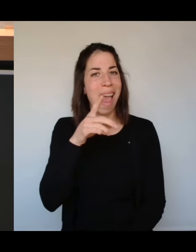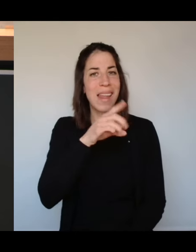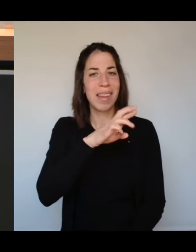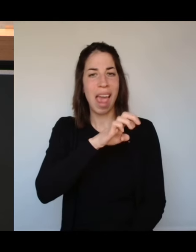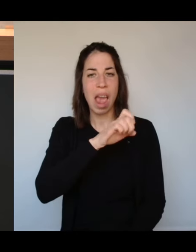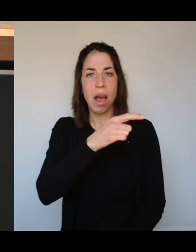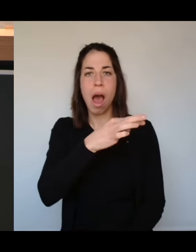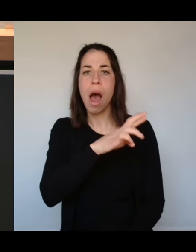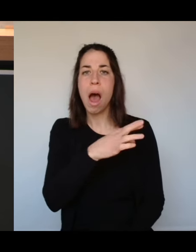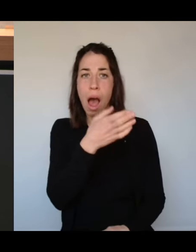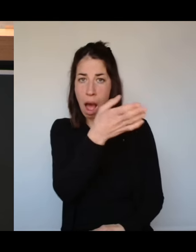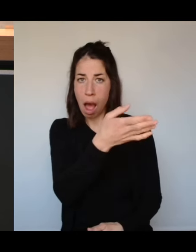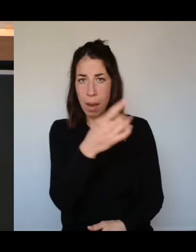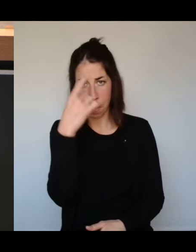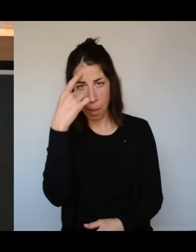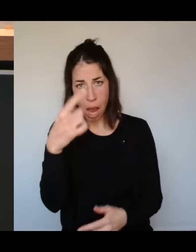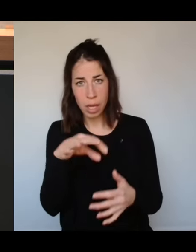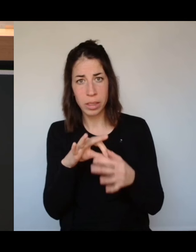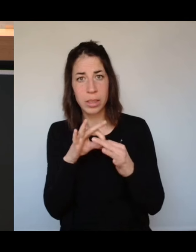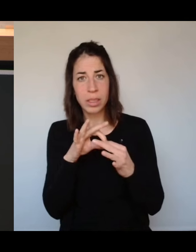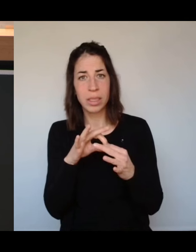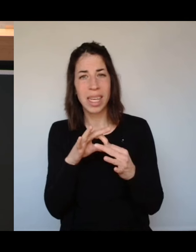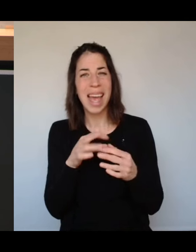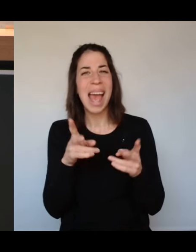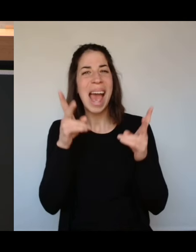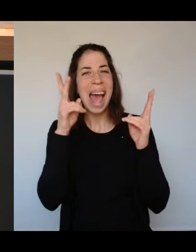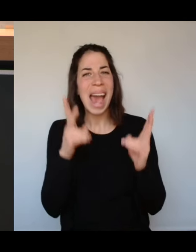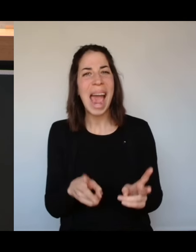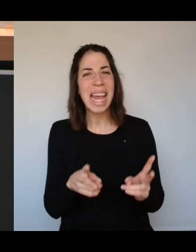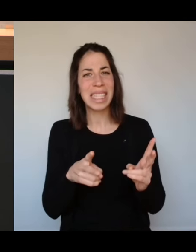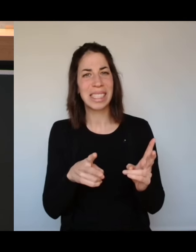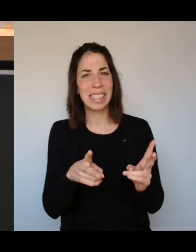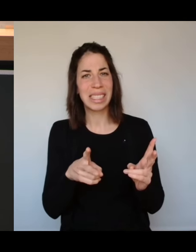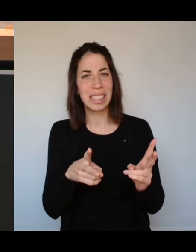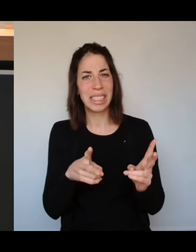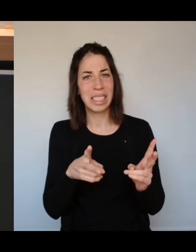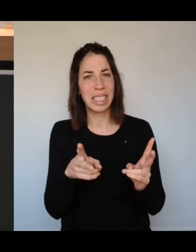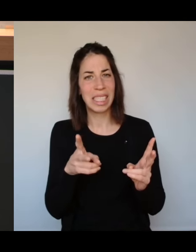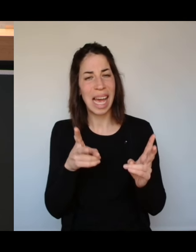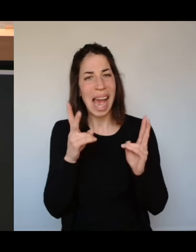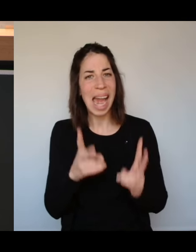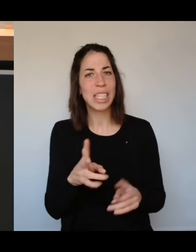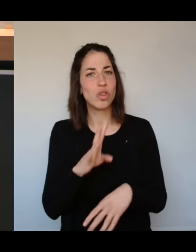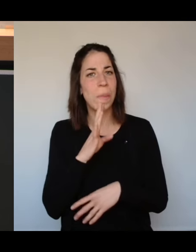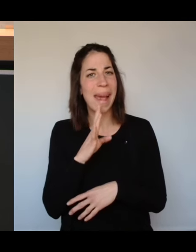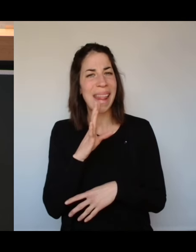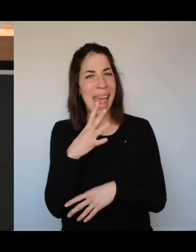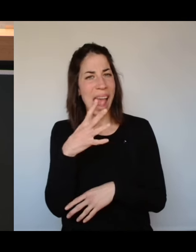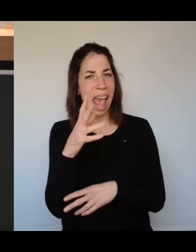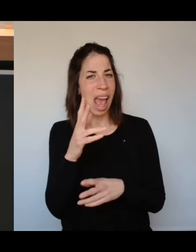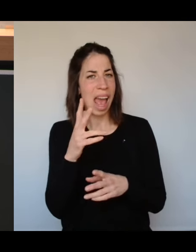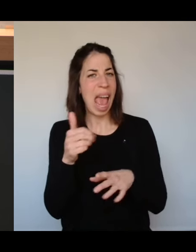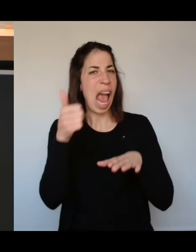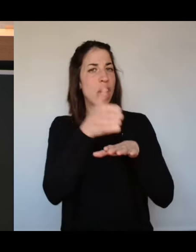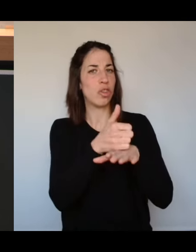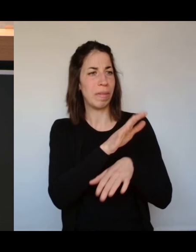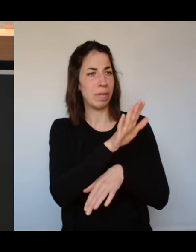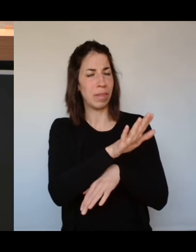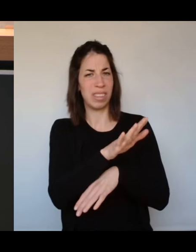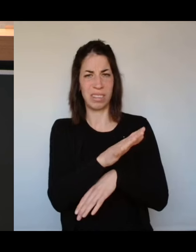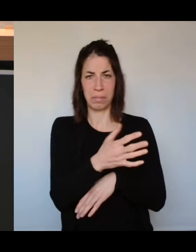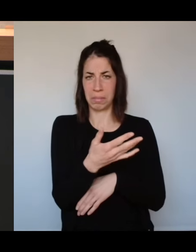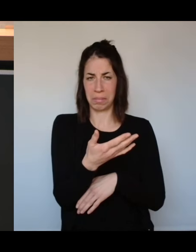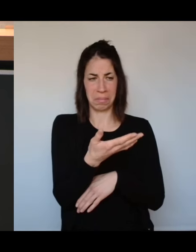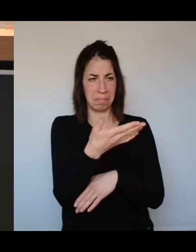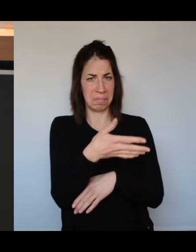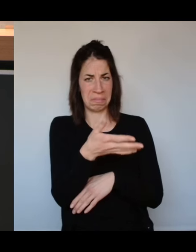sprechen, dann frage ich mich, warum so harte Worte? Da können Sie sich ja gleich neben Herrn